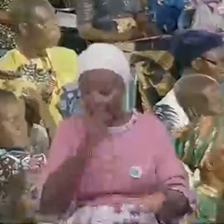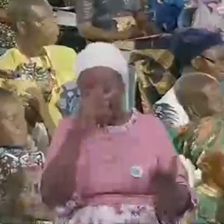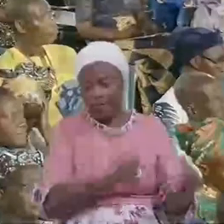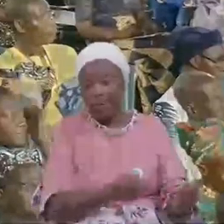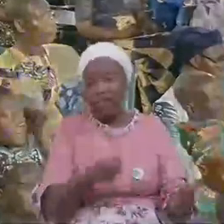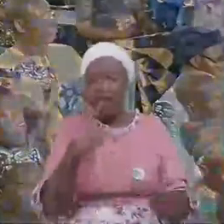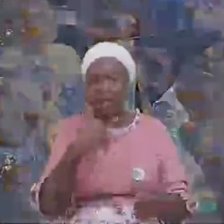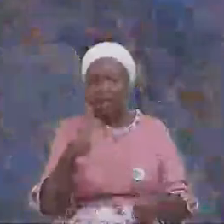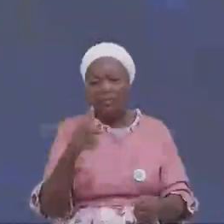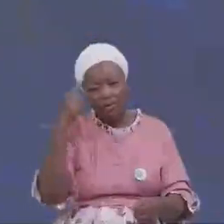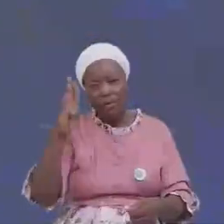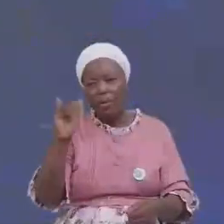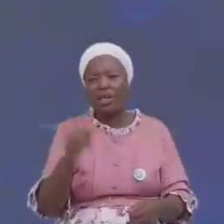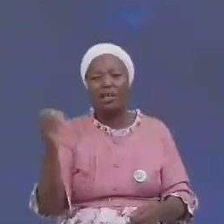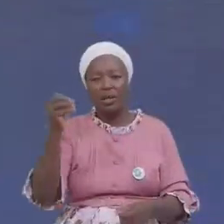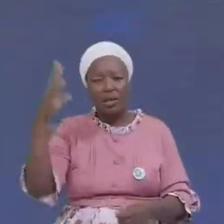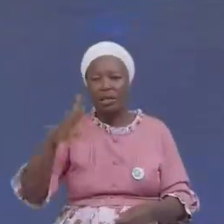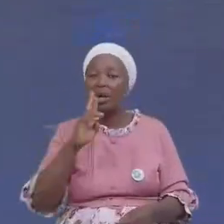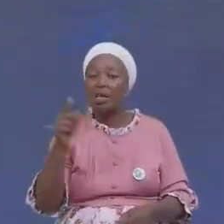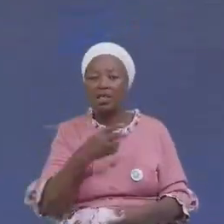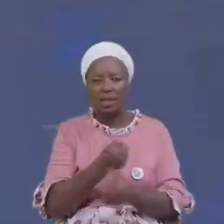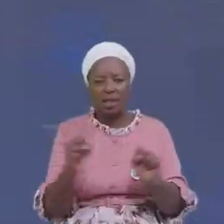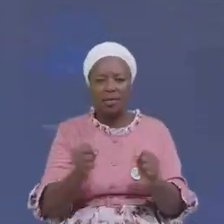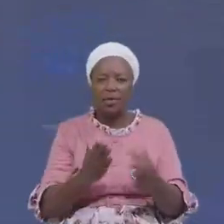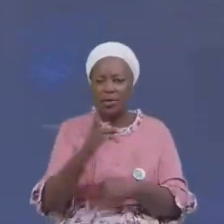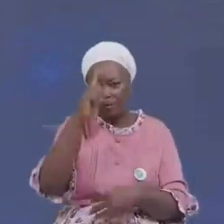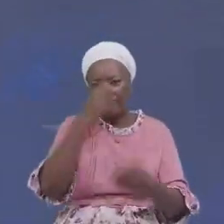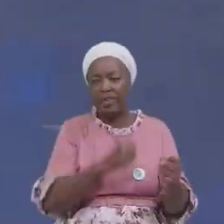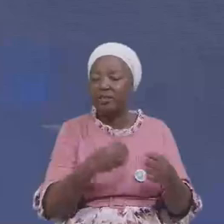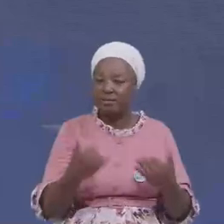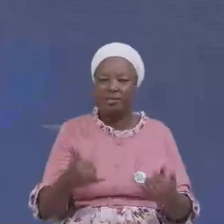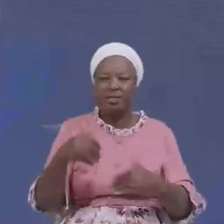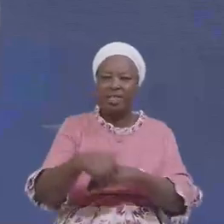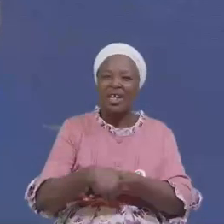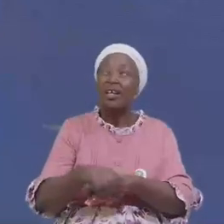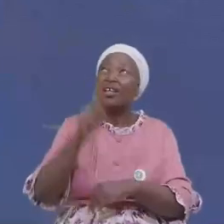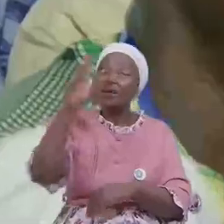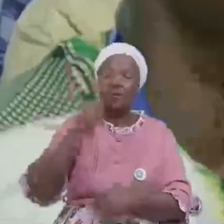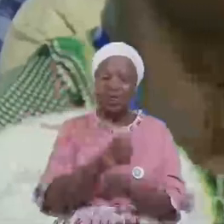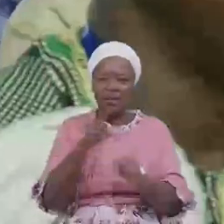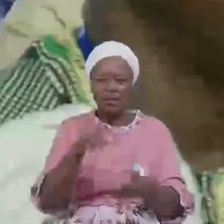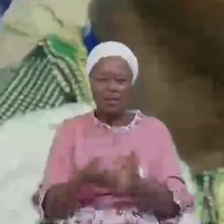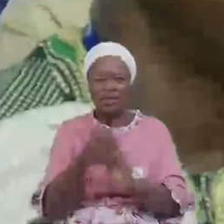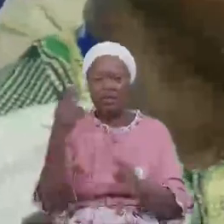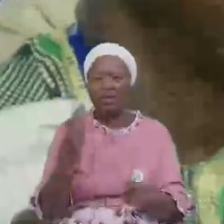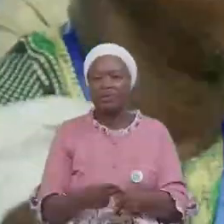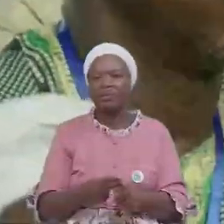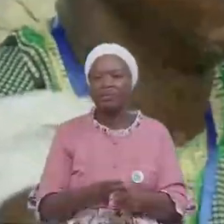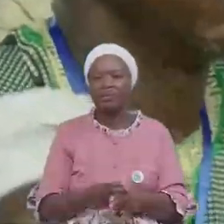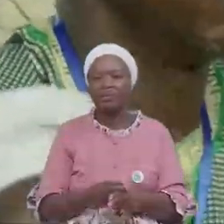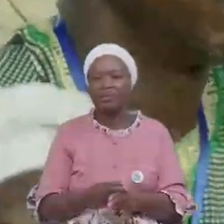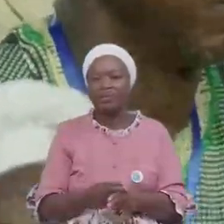Car ce n'est pas la grâce que vous a sauvé, pas le moyen de la foi. Ce soir, il va te sauver.